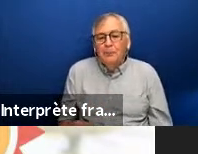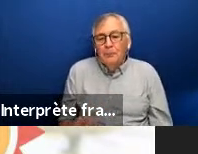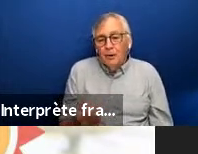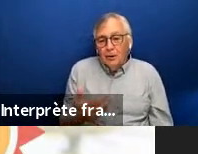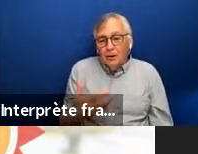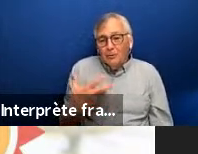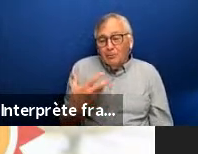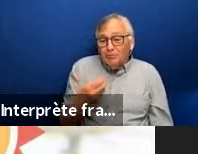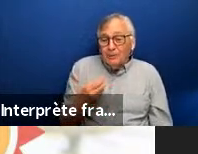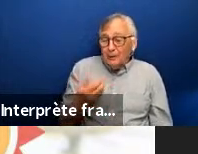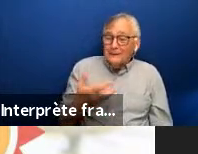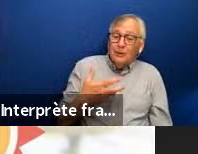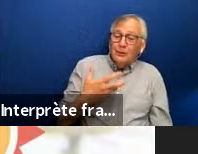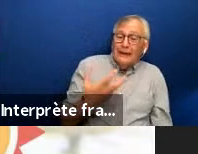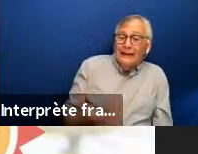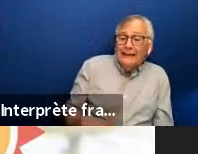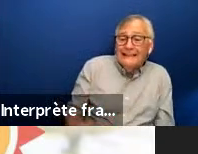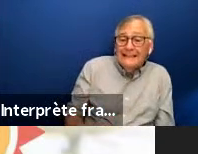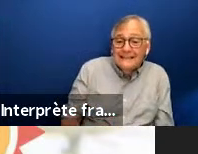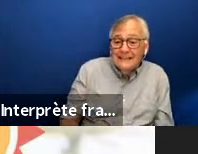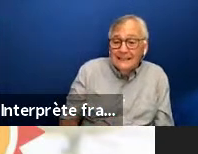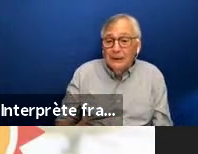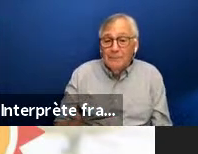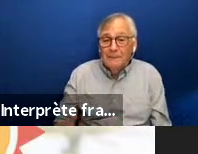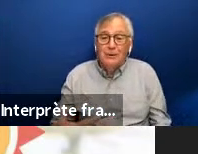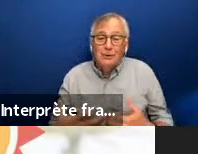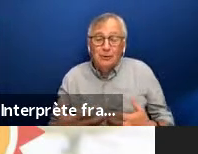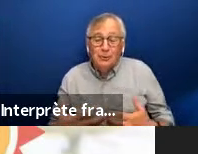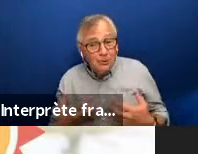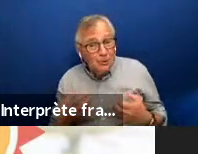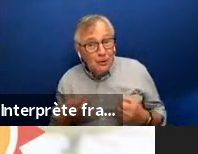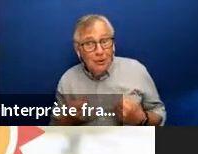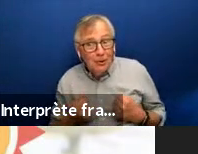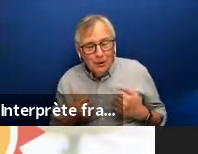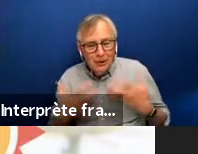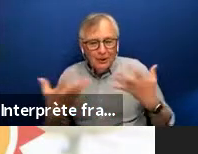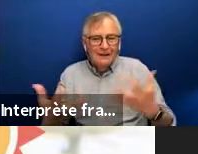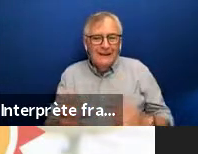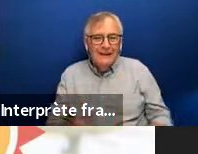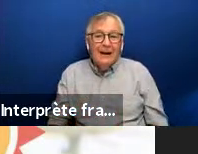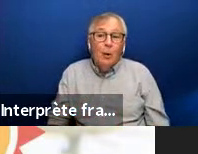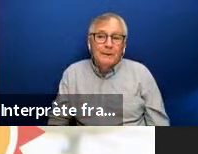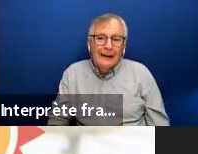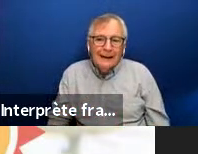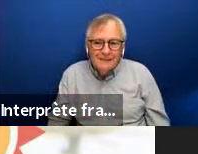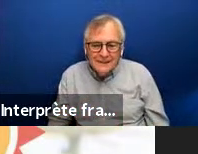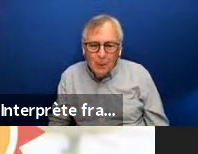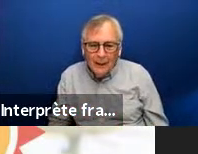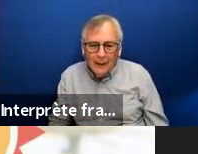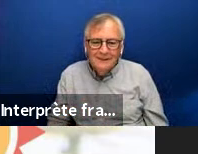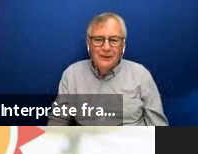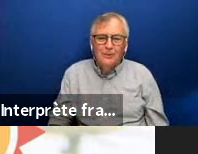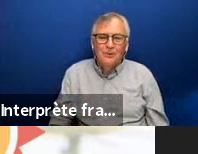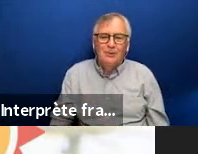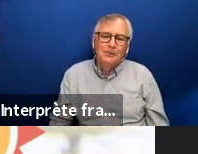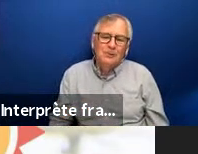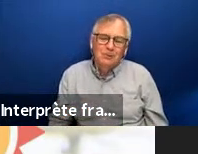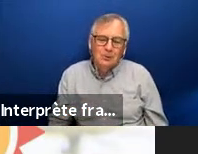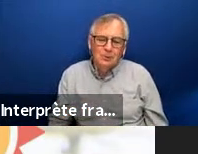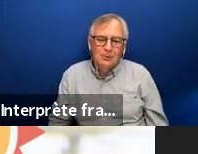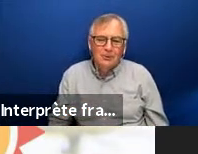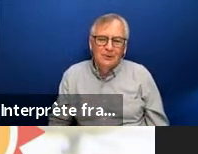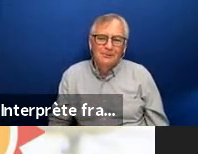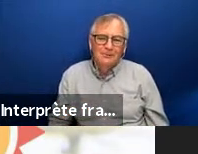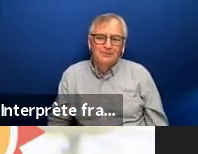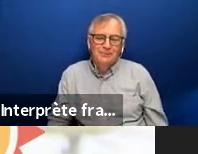Ben, c'est une des caractéristiques pour les personnes sourdes d'être en contact visuel. Donc, c'est